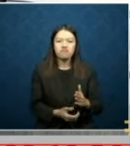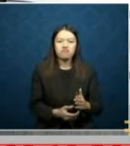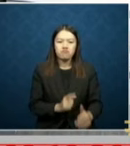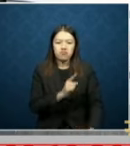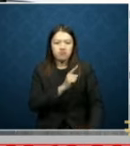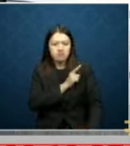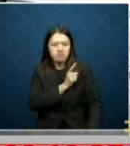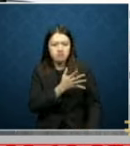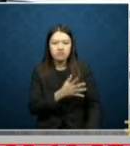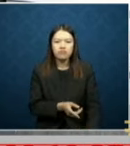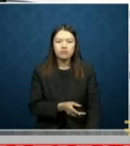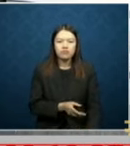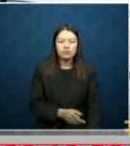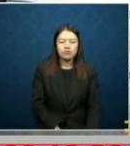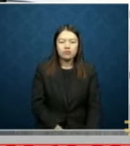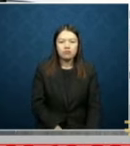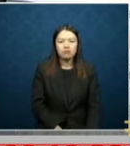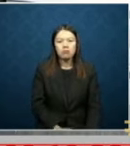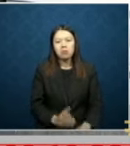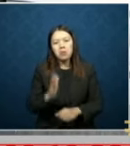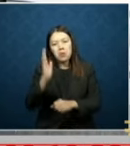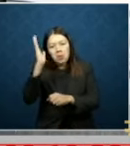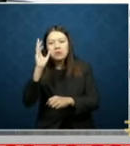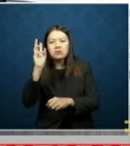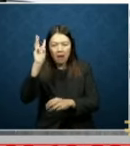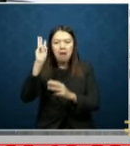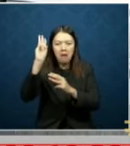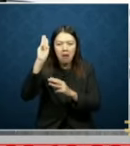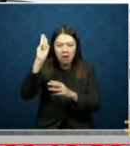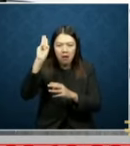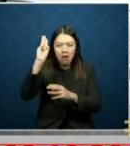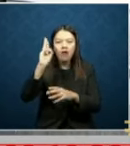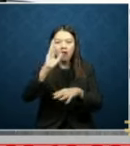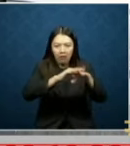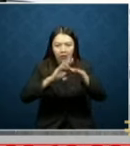ความรับผิดชอบสักแต่ว่าหาเสียงสัญญาว่าจะให้เงินเพื่อจูงใ